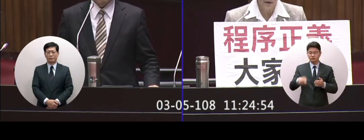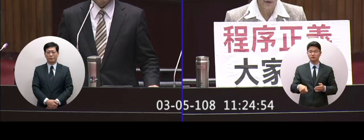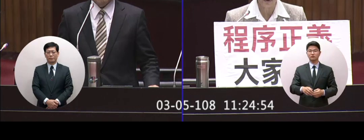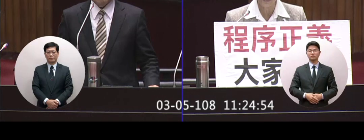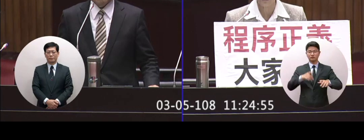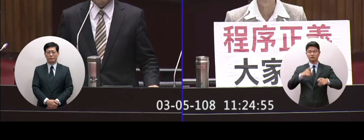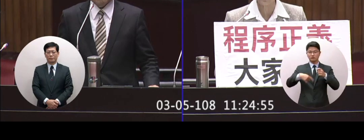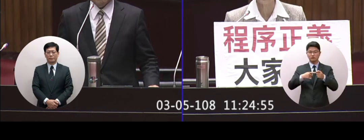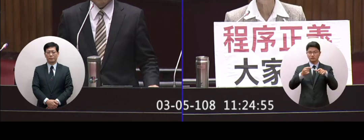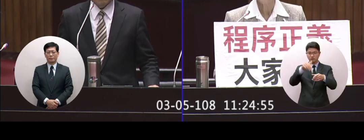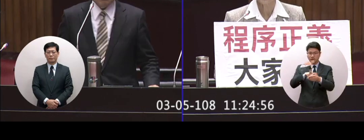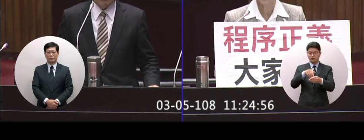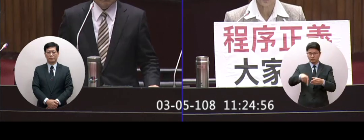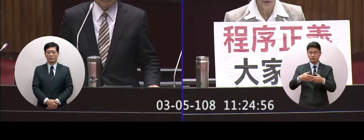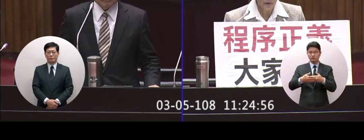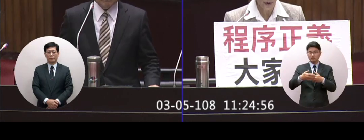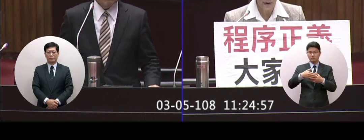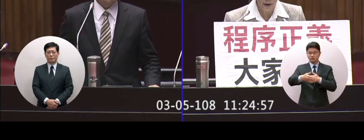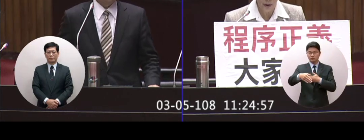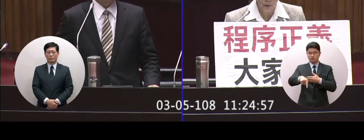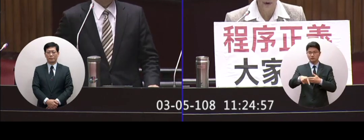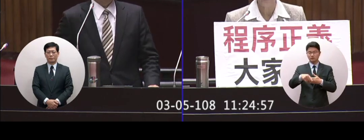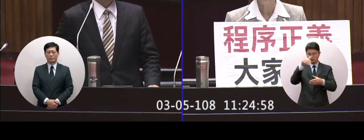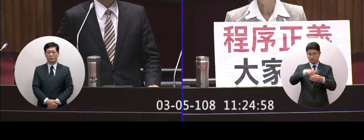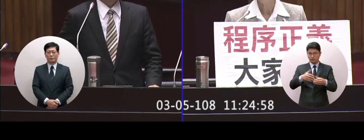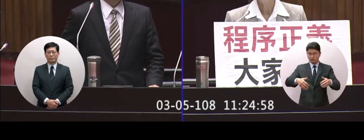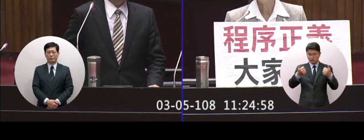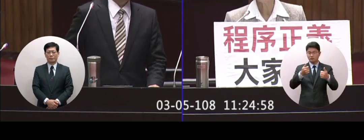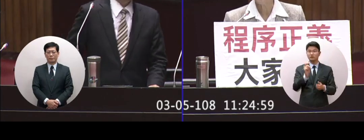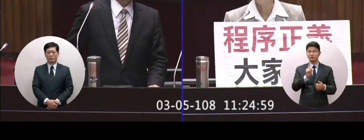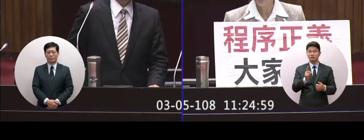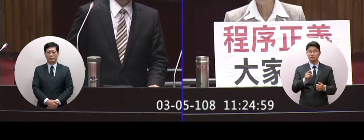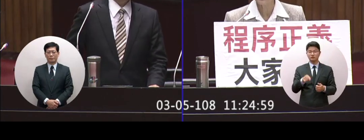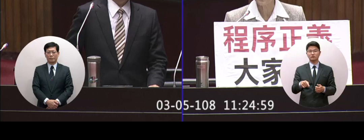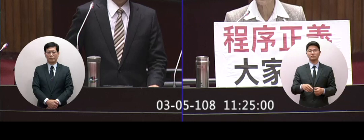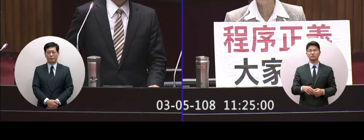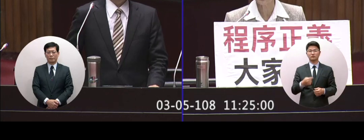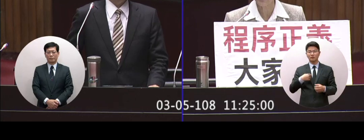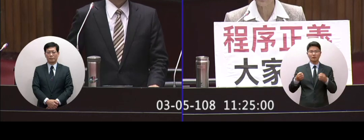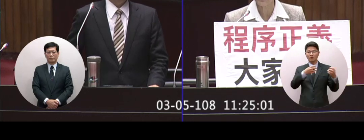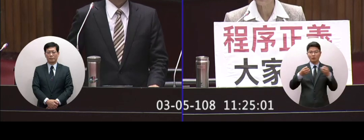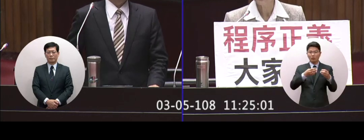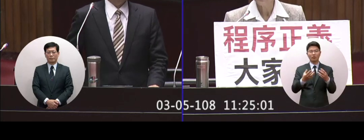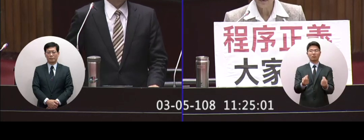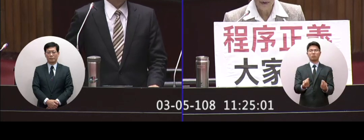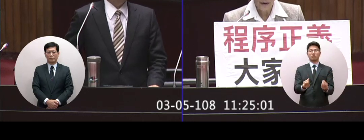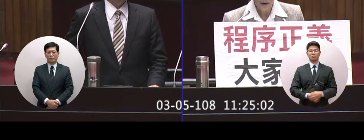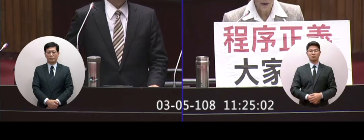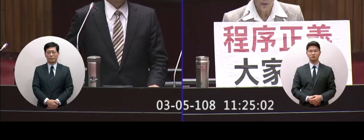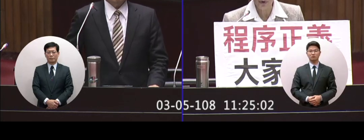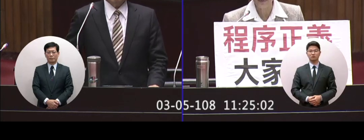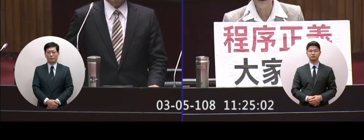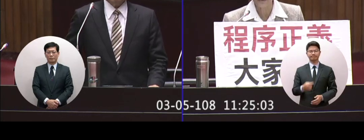年在公投的过程当中所投出来的结果，连我们讨论的时间都没有。我们